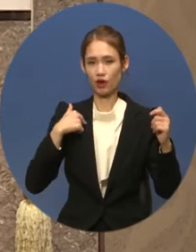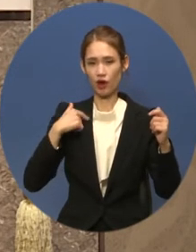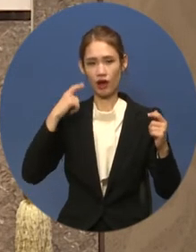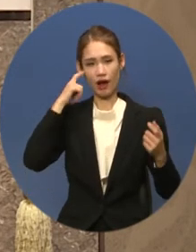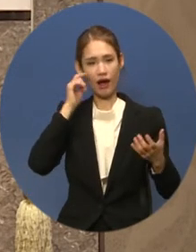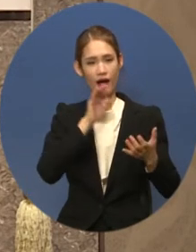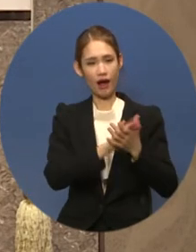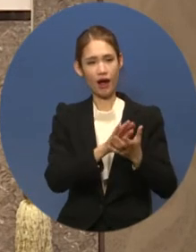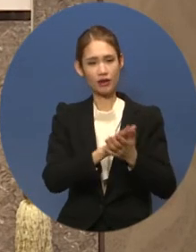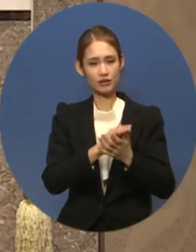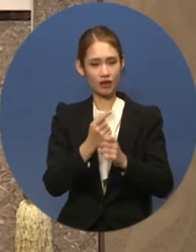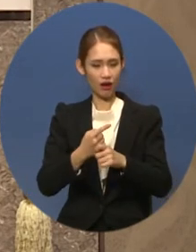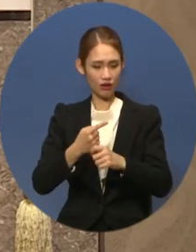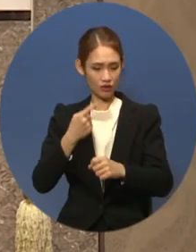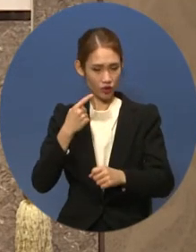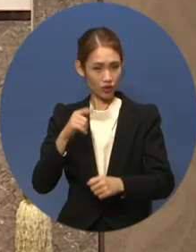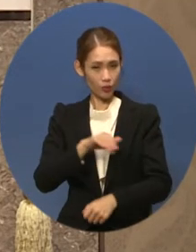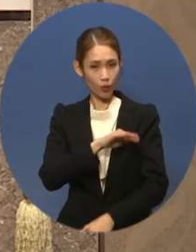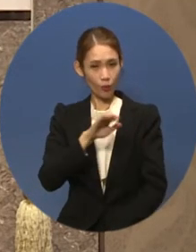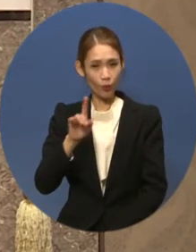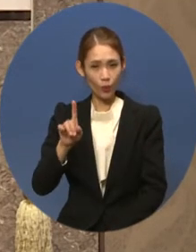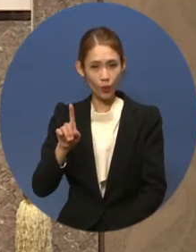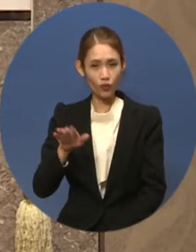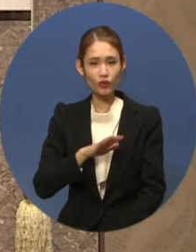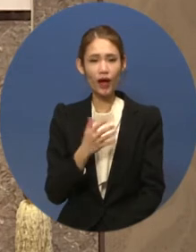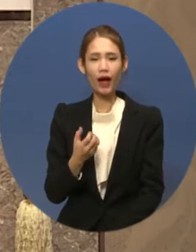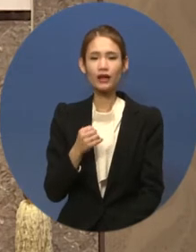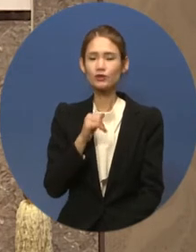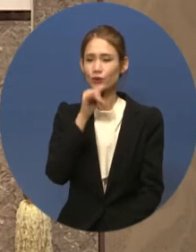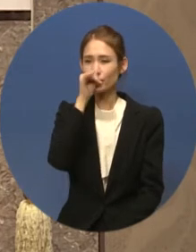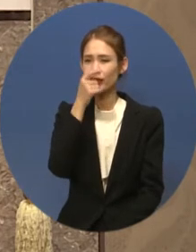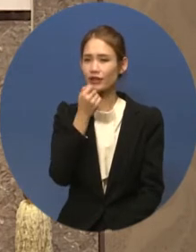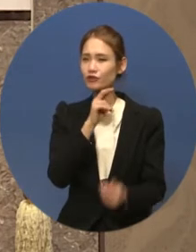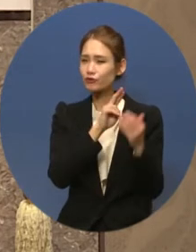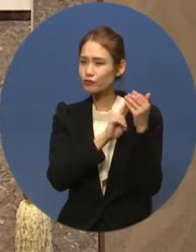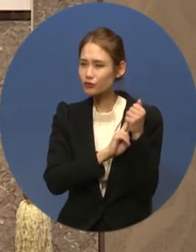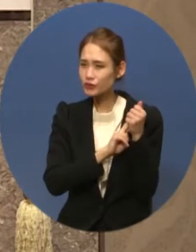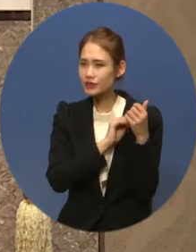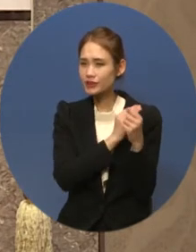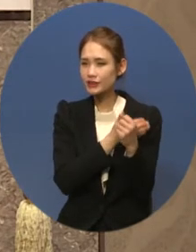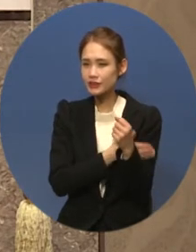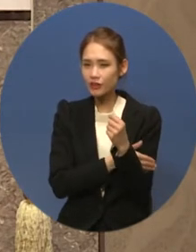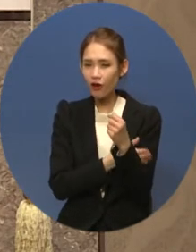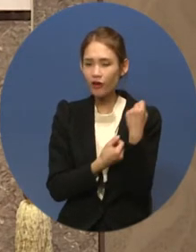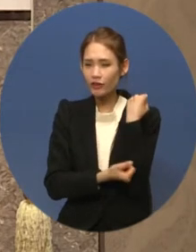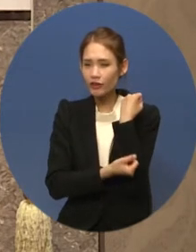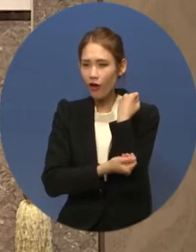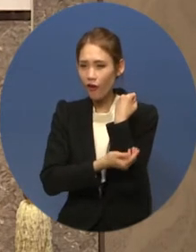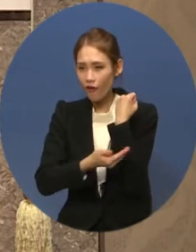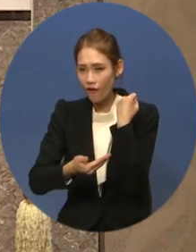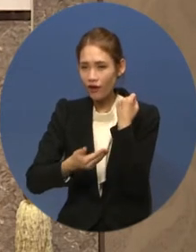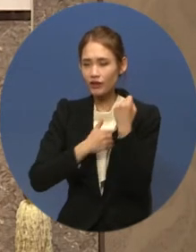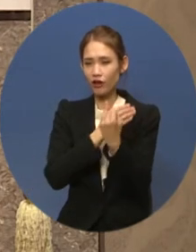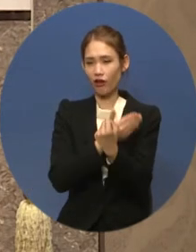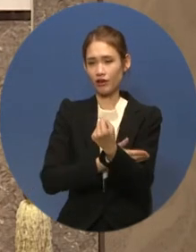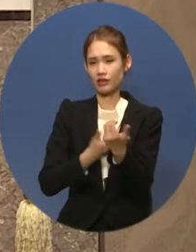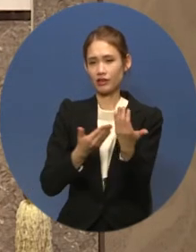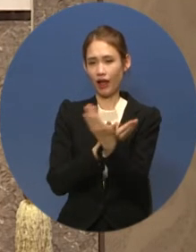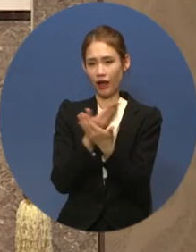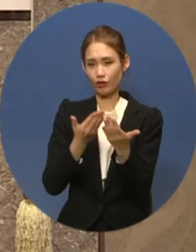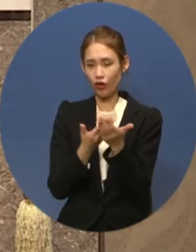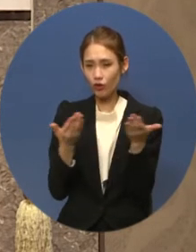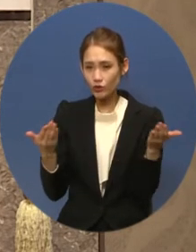작년 서 부터는 음 우리가 가지고 있는 이런 잠재력과 역량을 나누어 주는 것만으로도 상당히